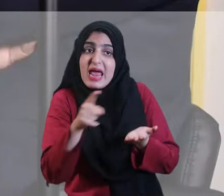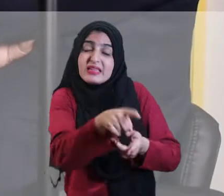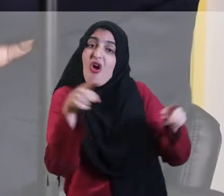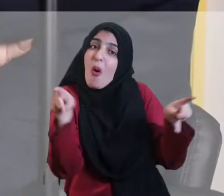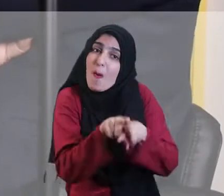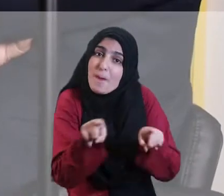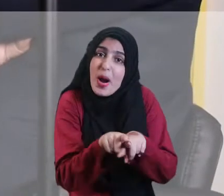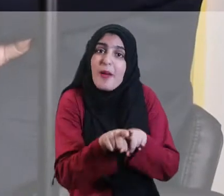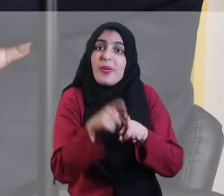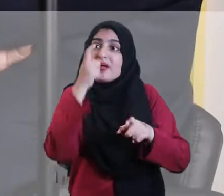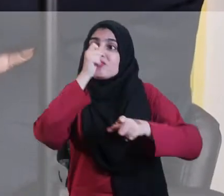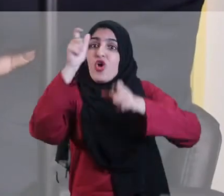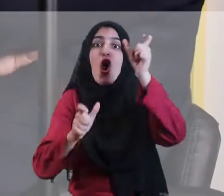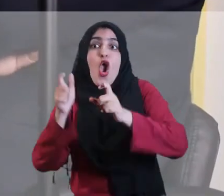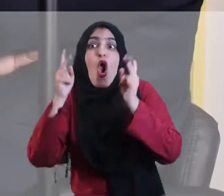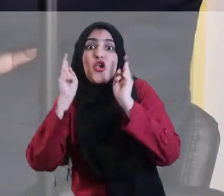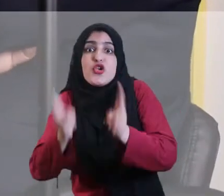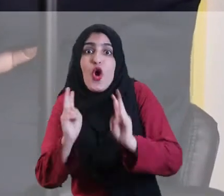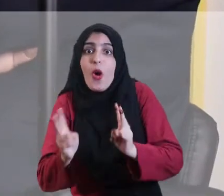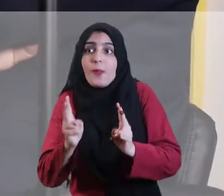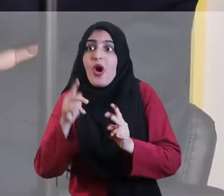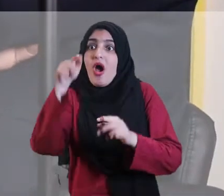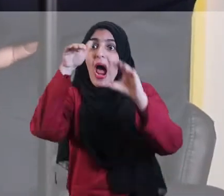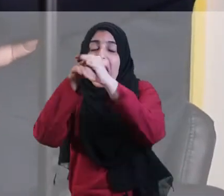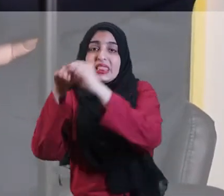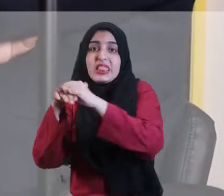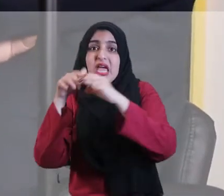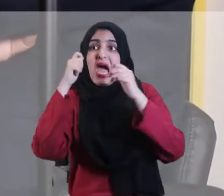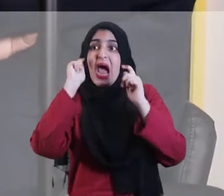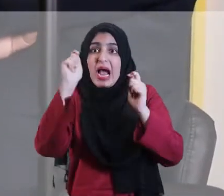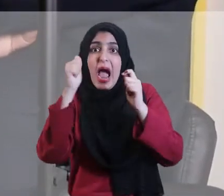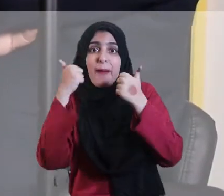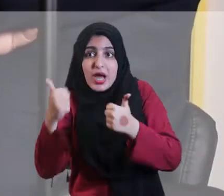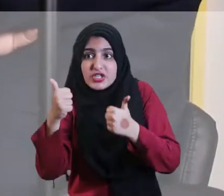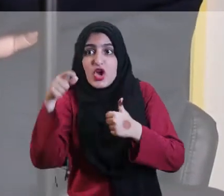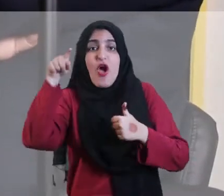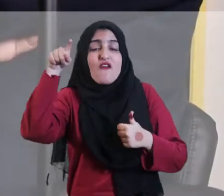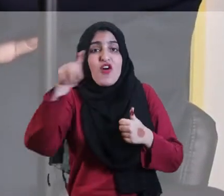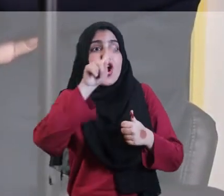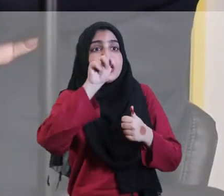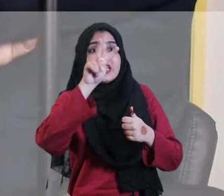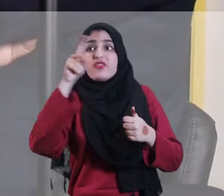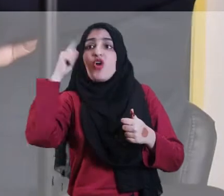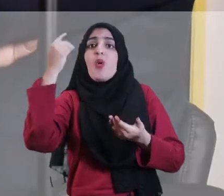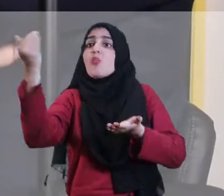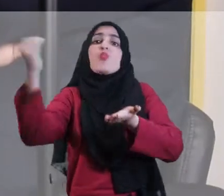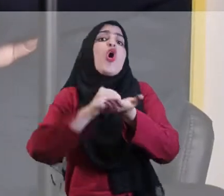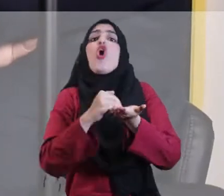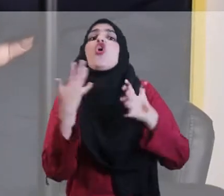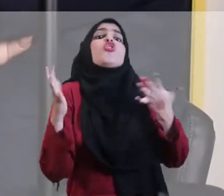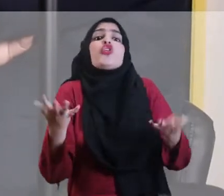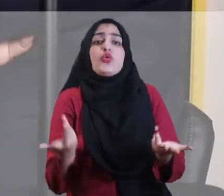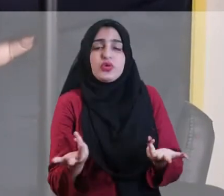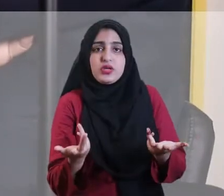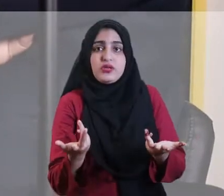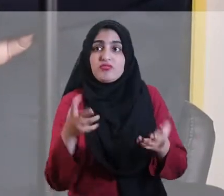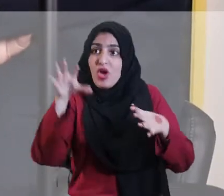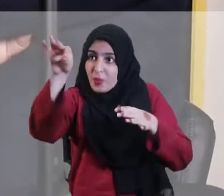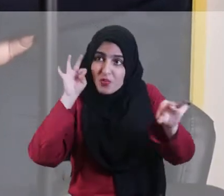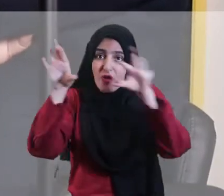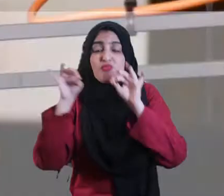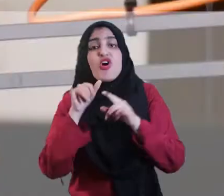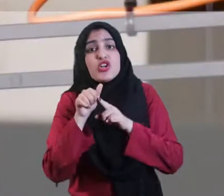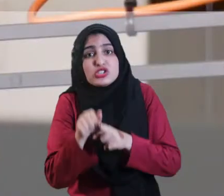क्विट वर्ड कौन कि आपको मींस की मृत्यु पर मींस यूटीवी के ऊपर मेंस क्यों डिजिटल प्लेटफॉर्म के ऊपर चीनी स्पेस मिलती मिलनी